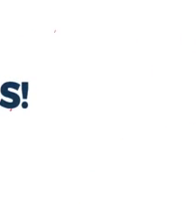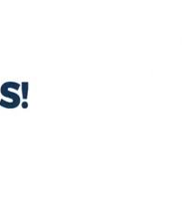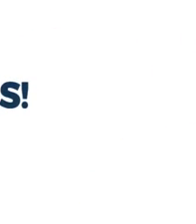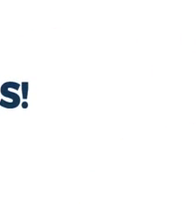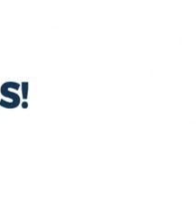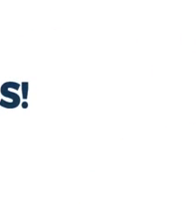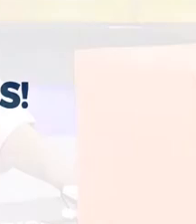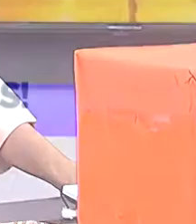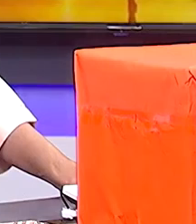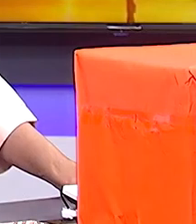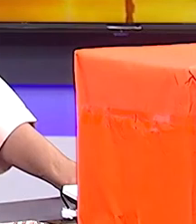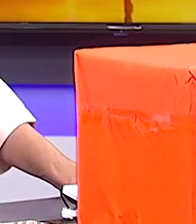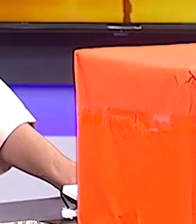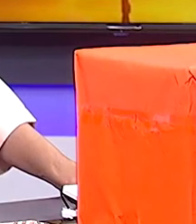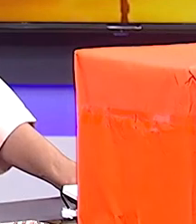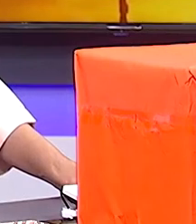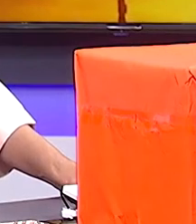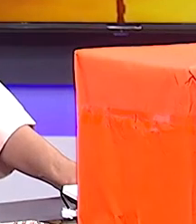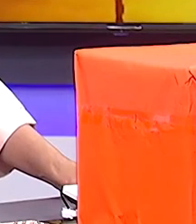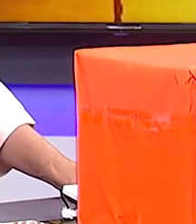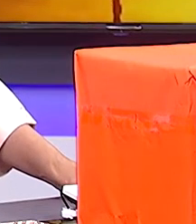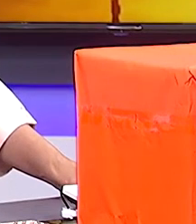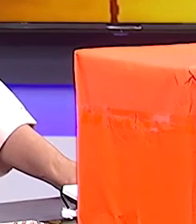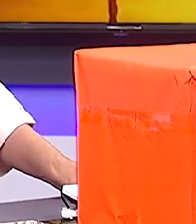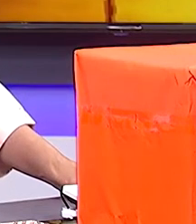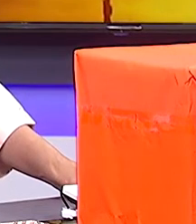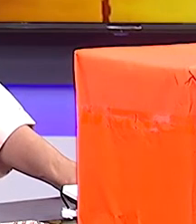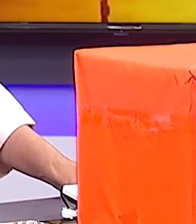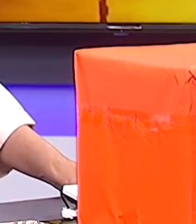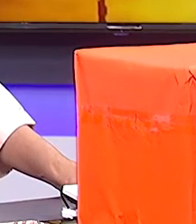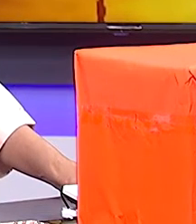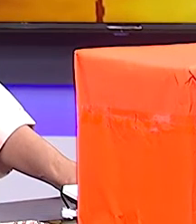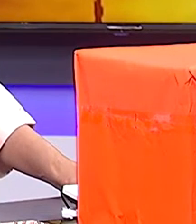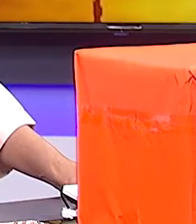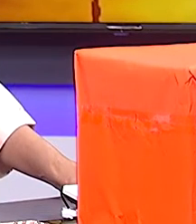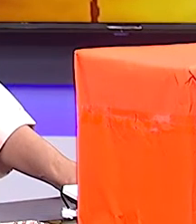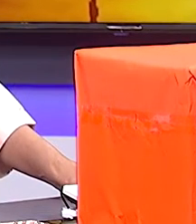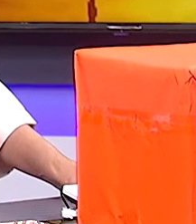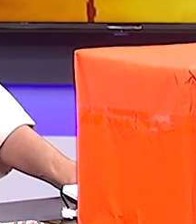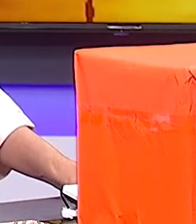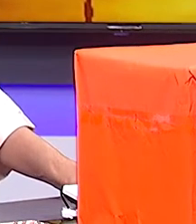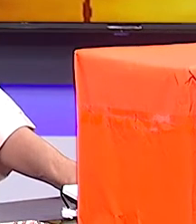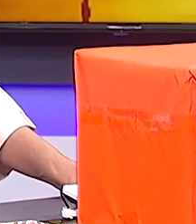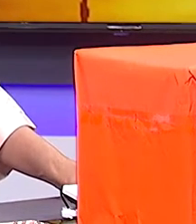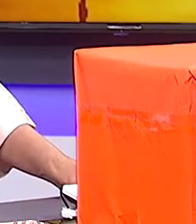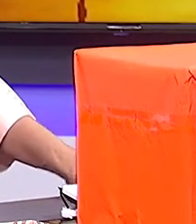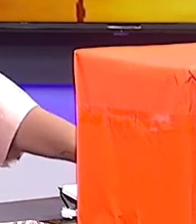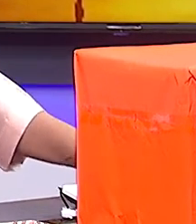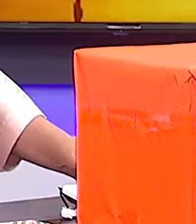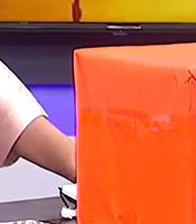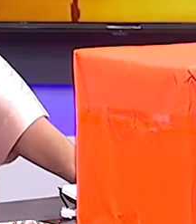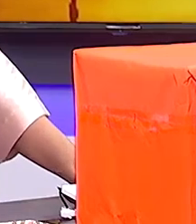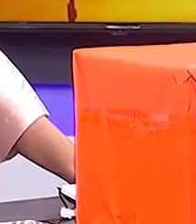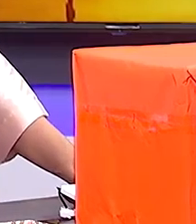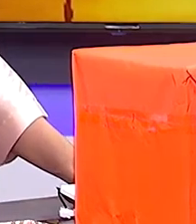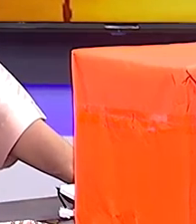KPM. Terima kasih kerana masih lagi bersama kami dalam Didik TV KPM. Kalau sebelum kita berhenti berehat